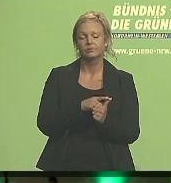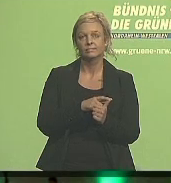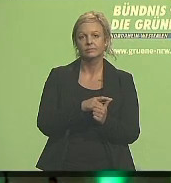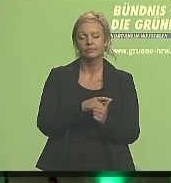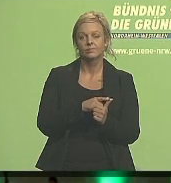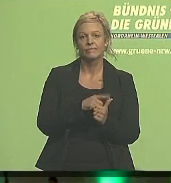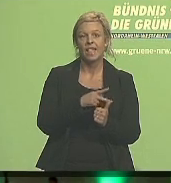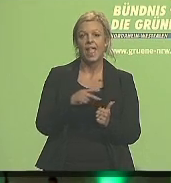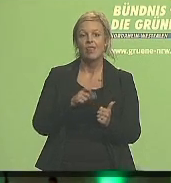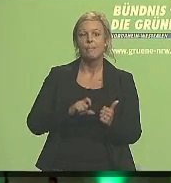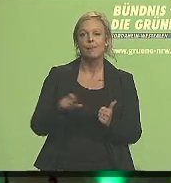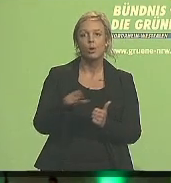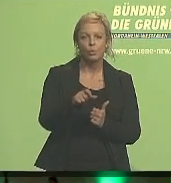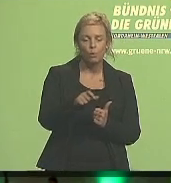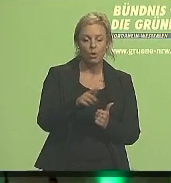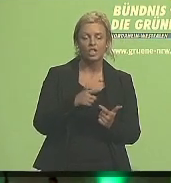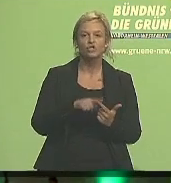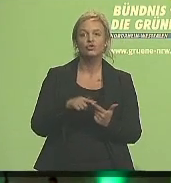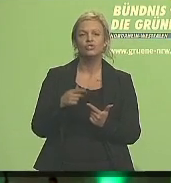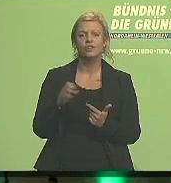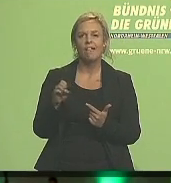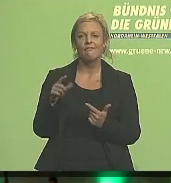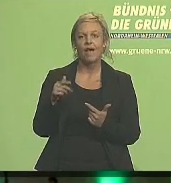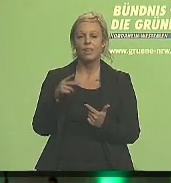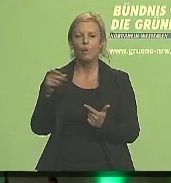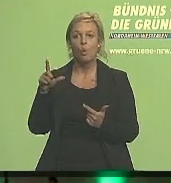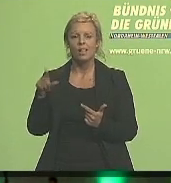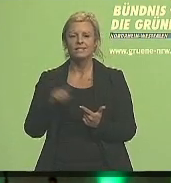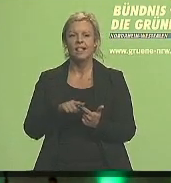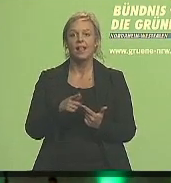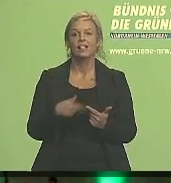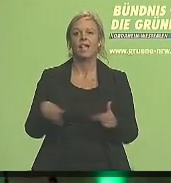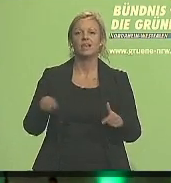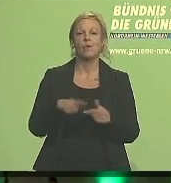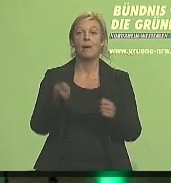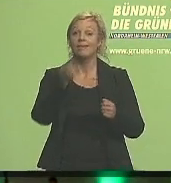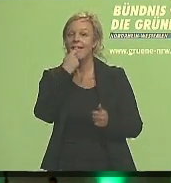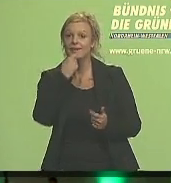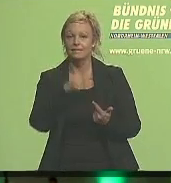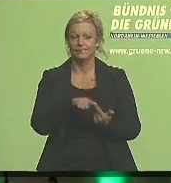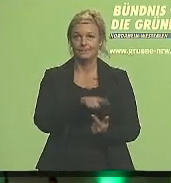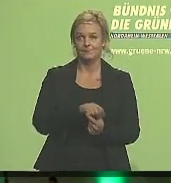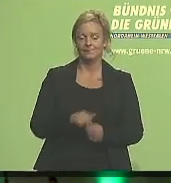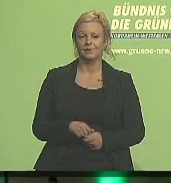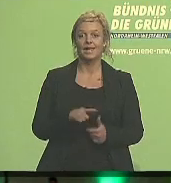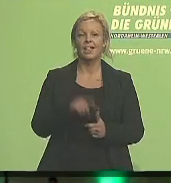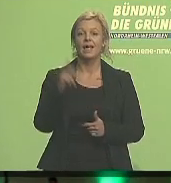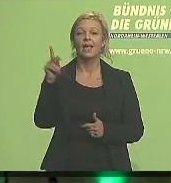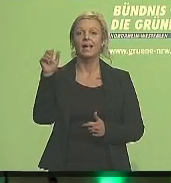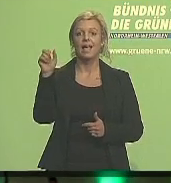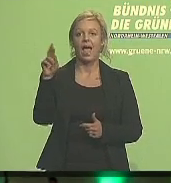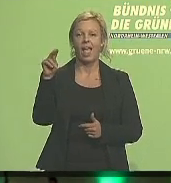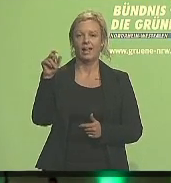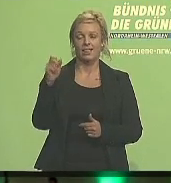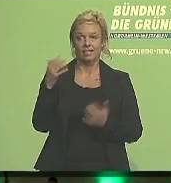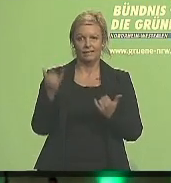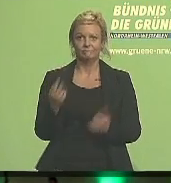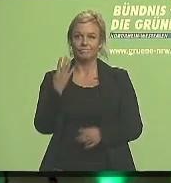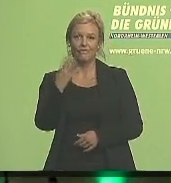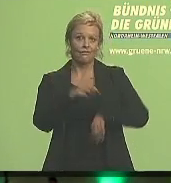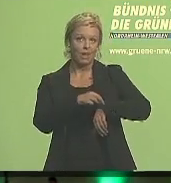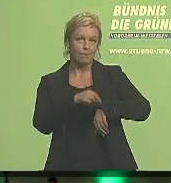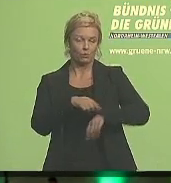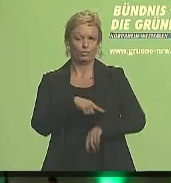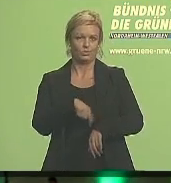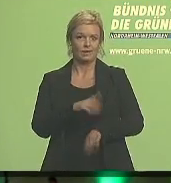Ennepe Ruhr, und Stefan Hölzel, KV Essen. Karin, Du hast 4 Minuten, danach